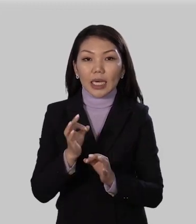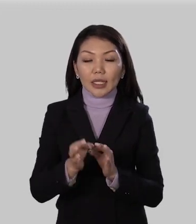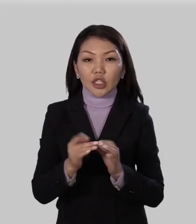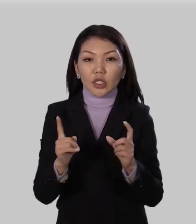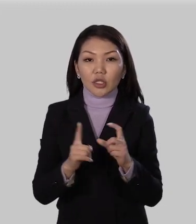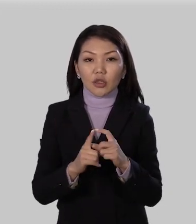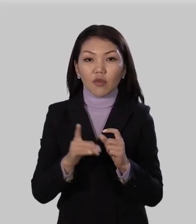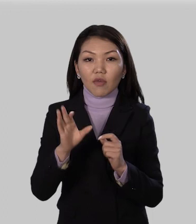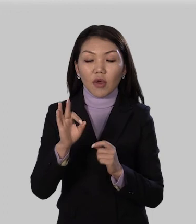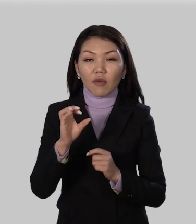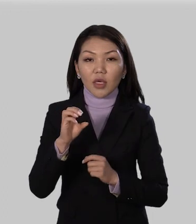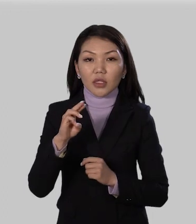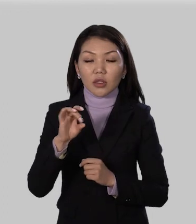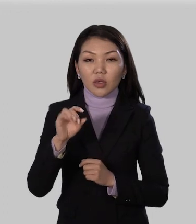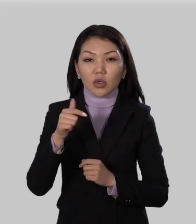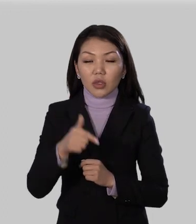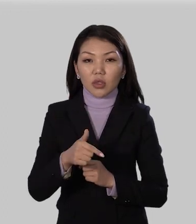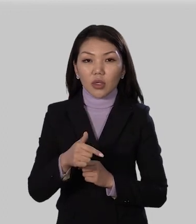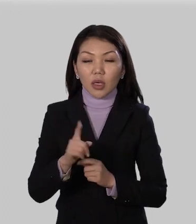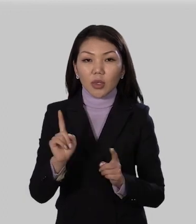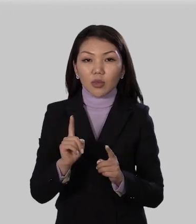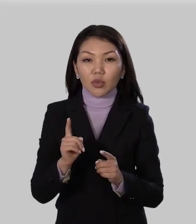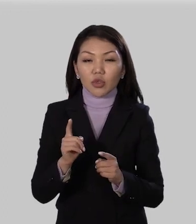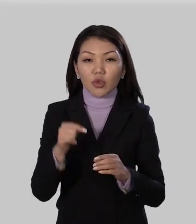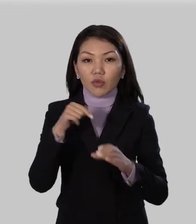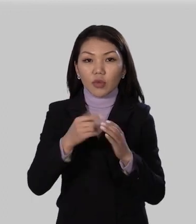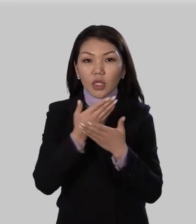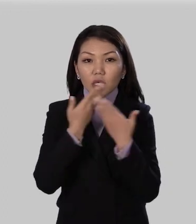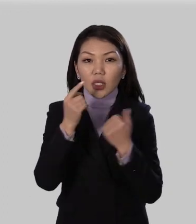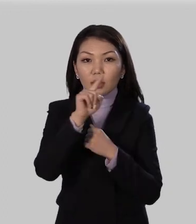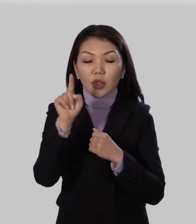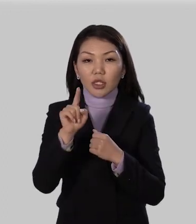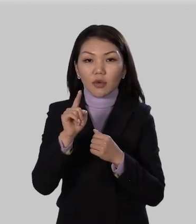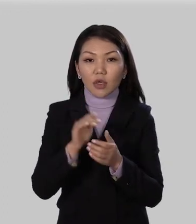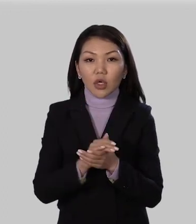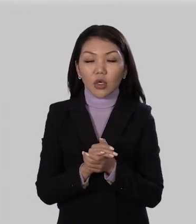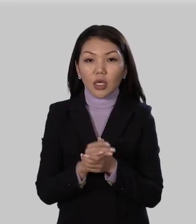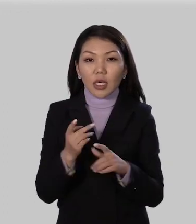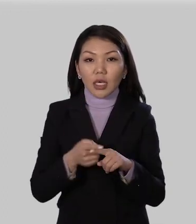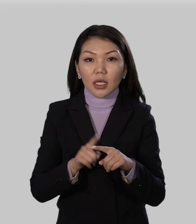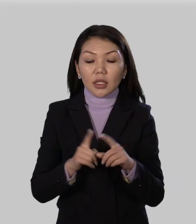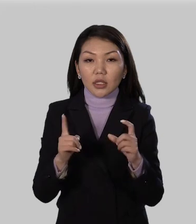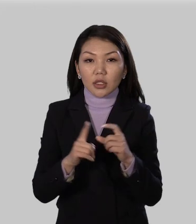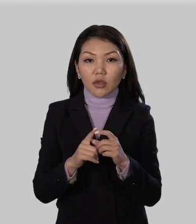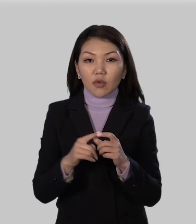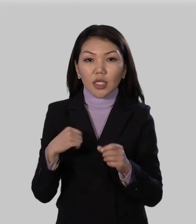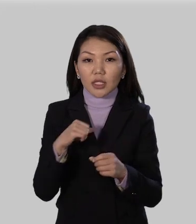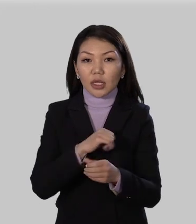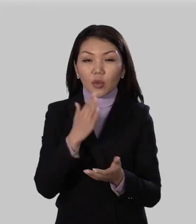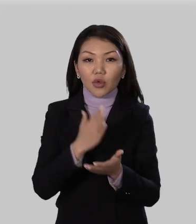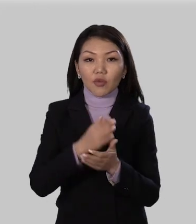Лишнее слово – восторг, потому что в нем нет приставки. Все слово состоит из корня.